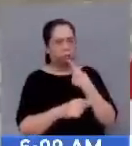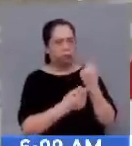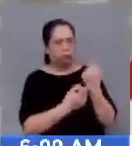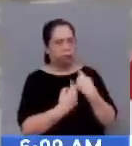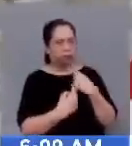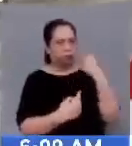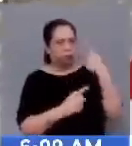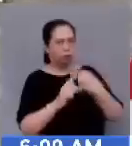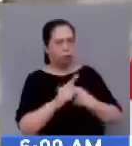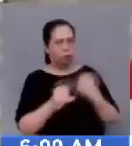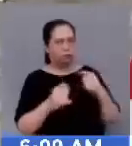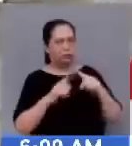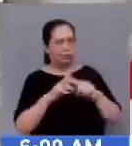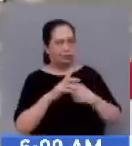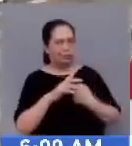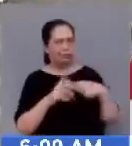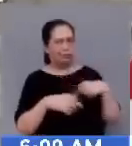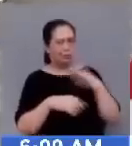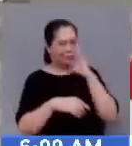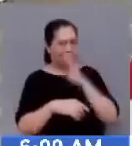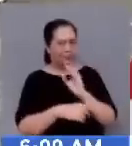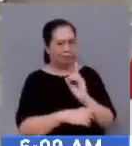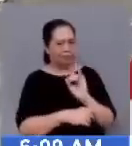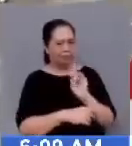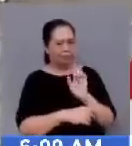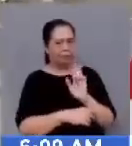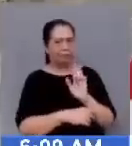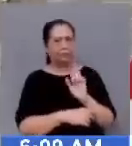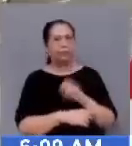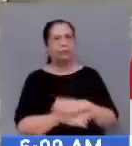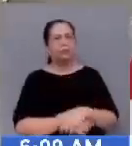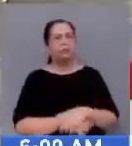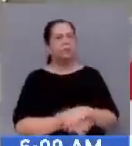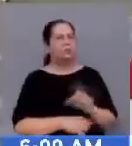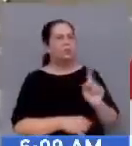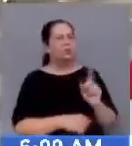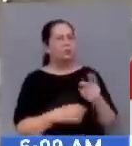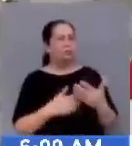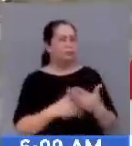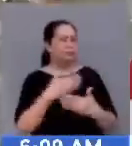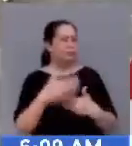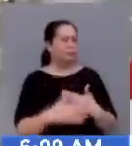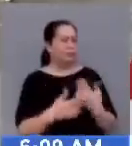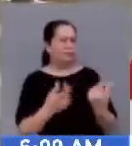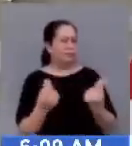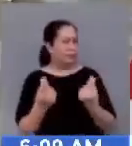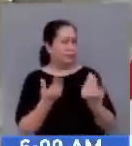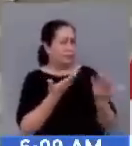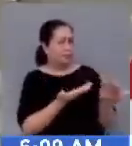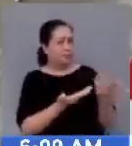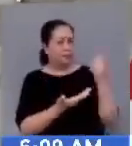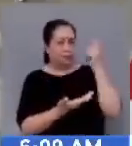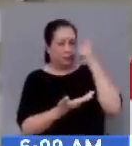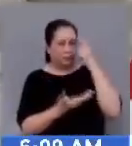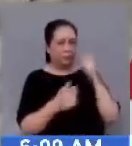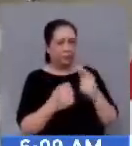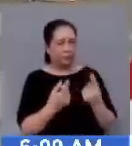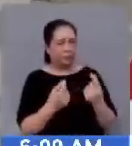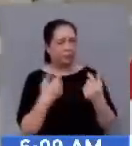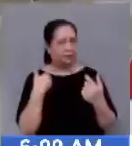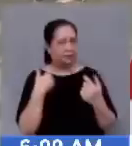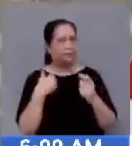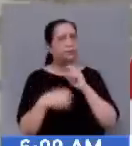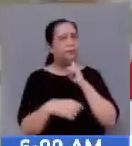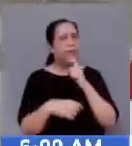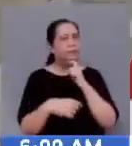po mula nang masira yung dike, yung flood agate. Ano na po yung mga hakbang na ginawa po ninyo? I understand meron na po mga steel sheet